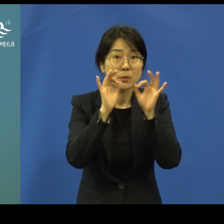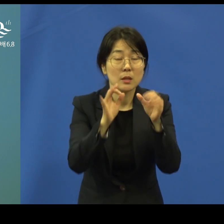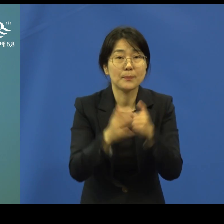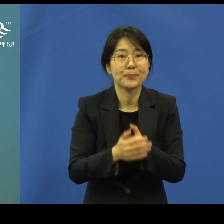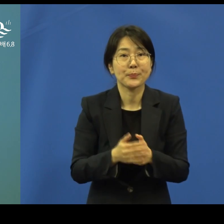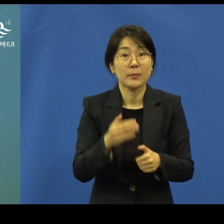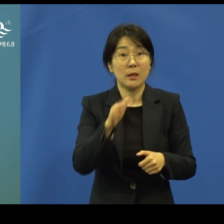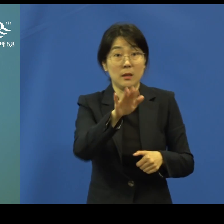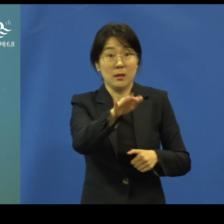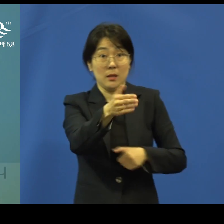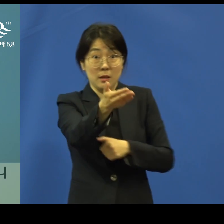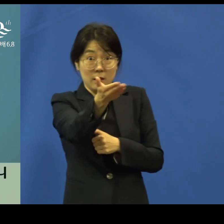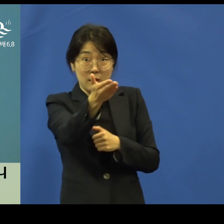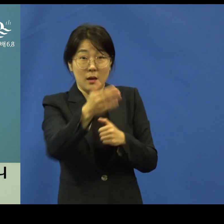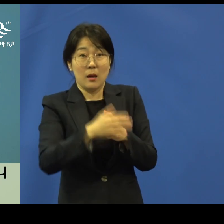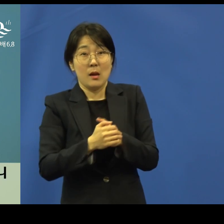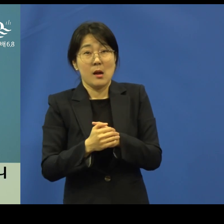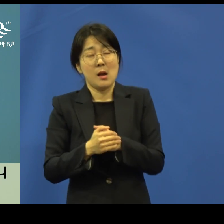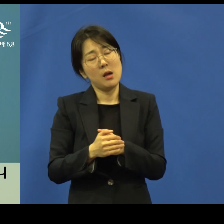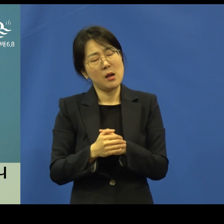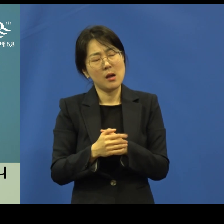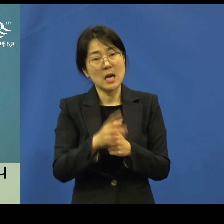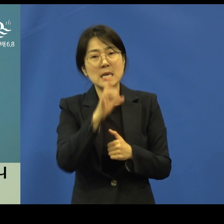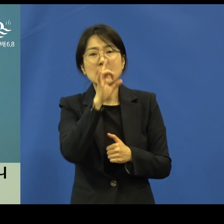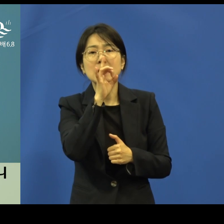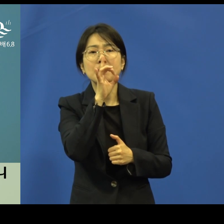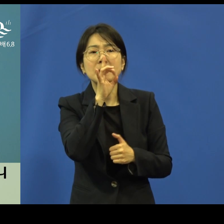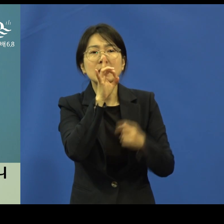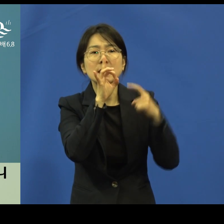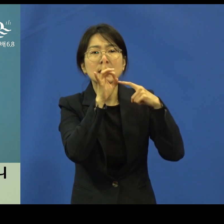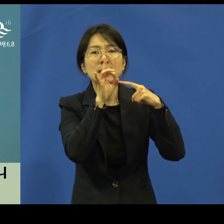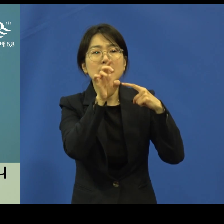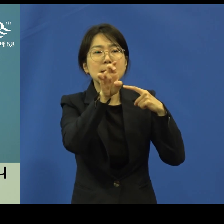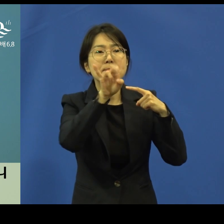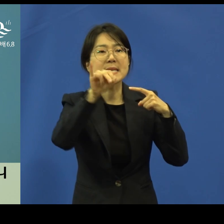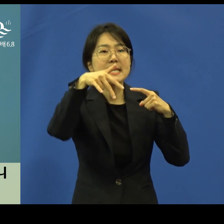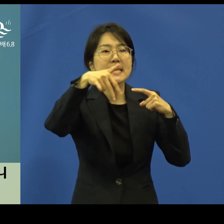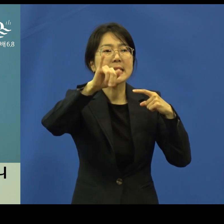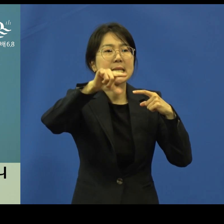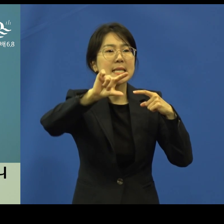내가 이같이 미지근하여 뜨겁지도 아니하고 차지도